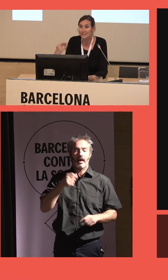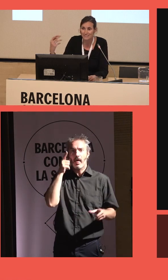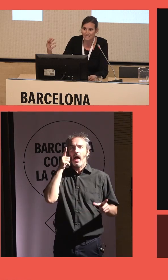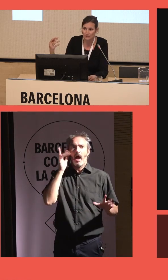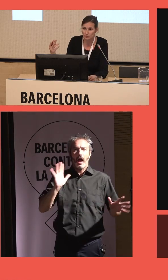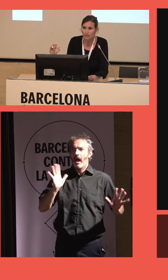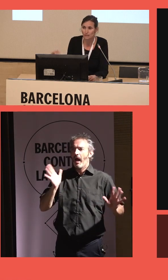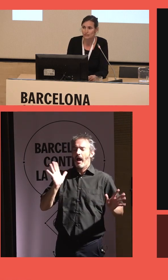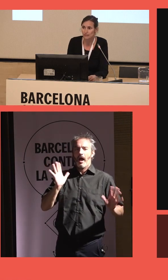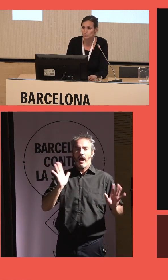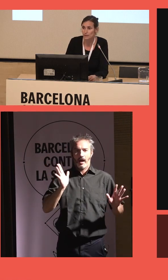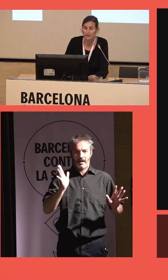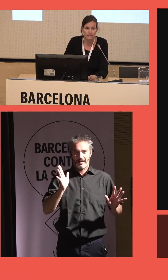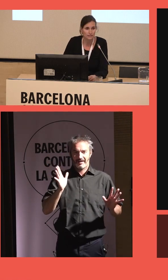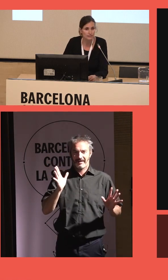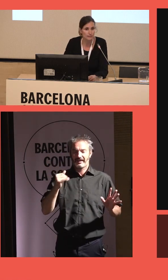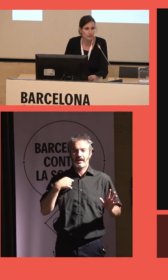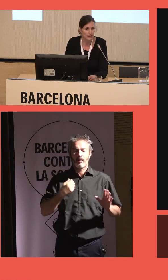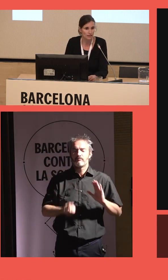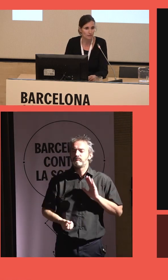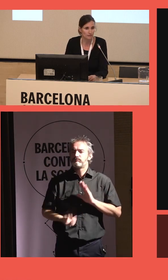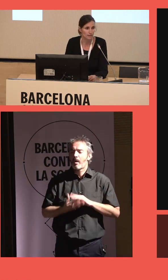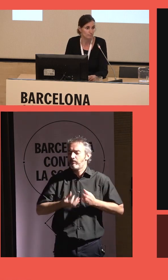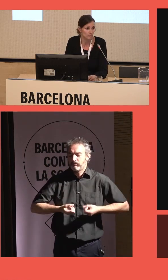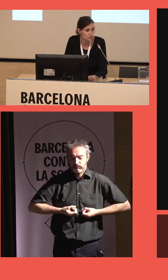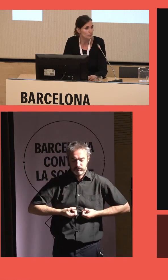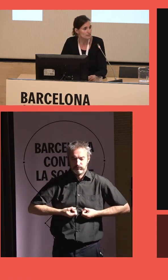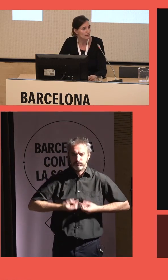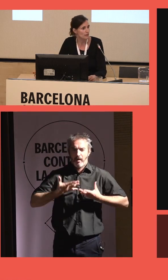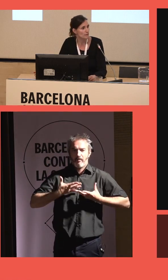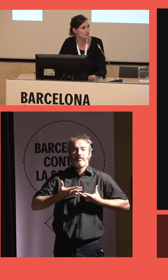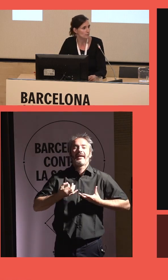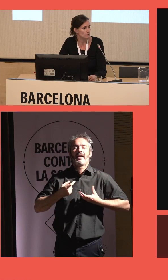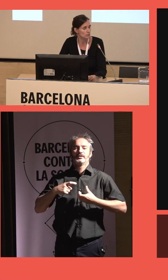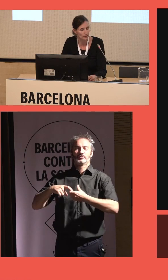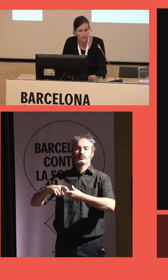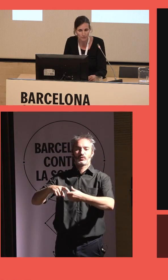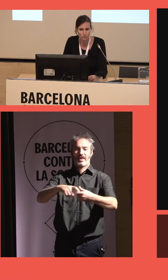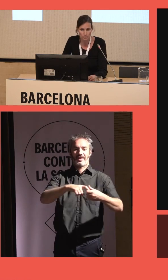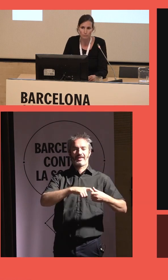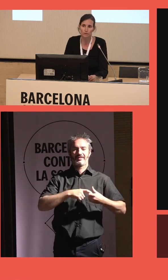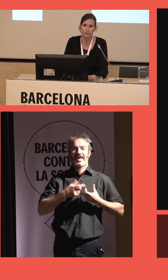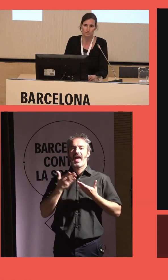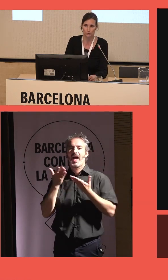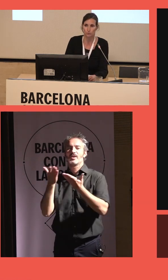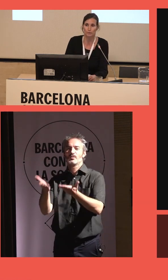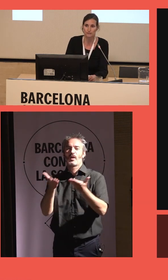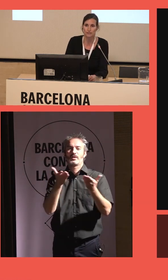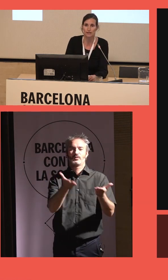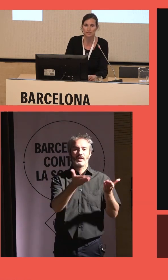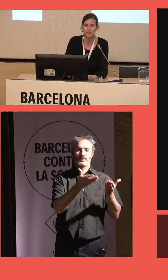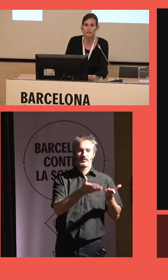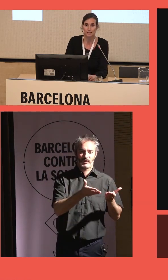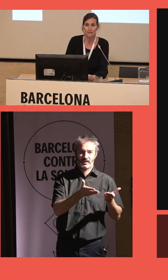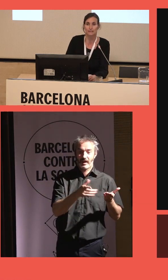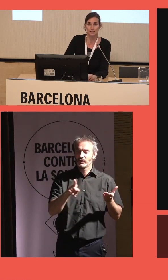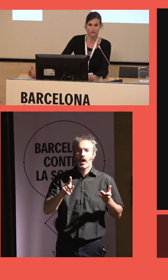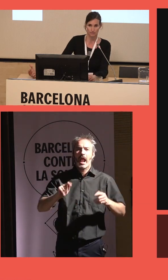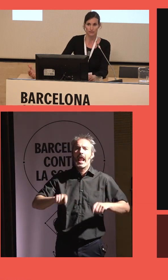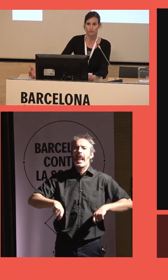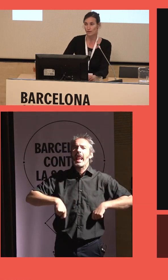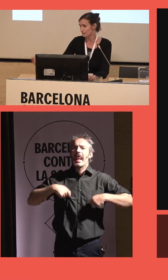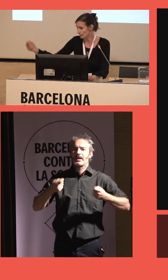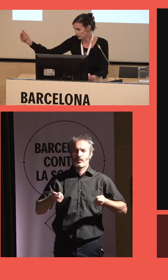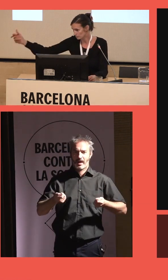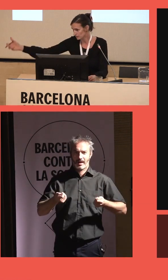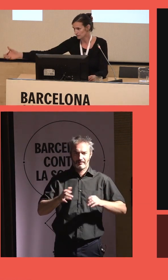latent de solidarietat intraveïnal que potser pensàvem que havia desaparegut i havíem de posar molts esforços per ensenyar a la gent què és el